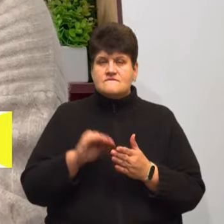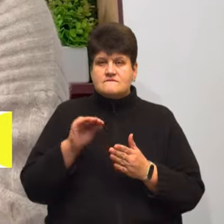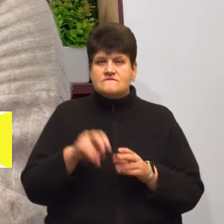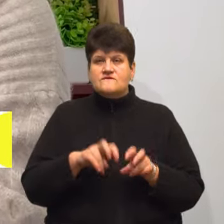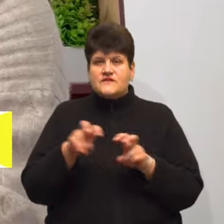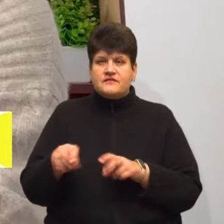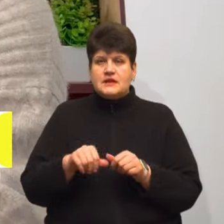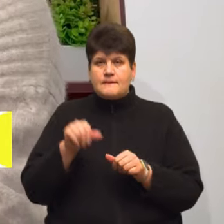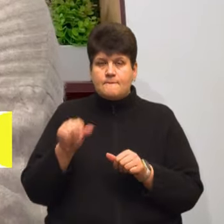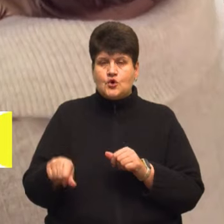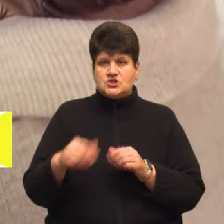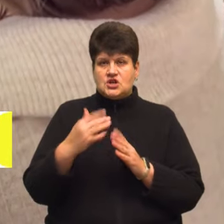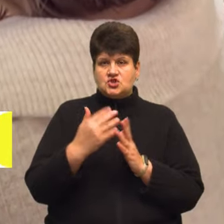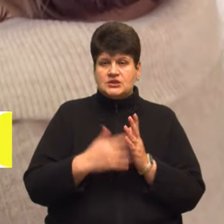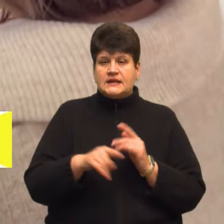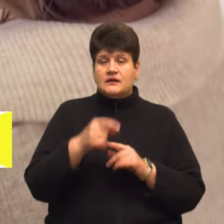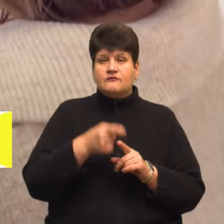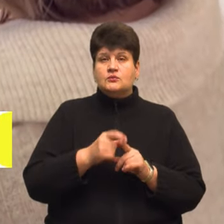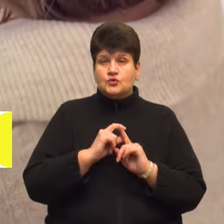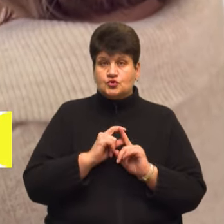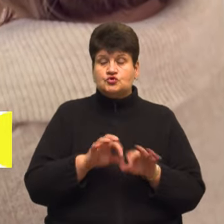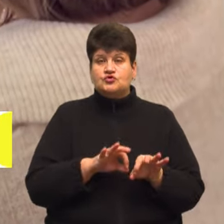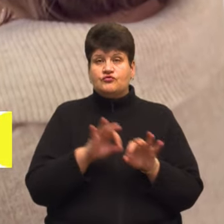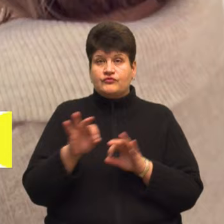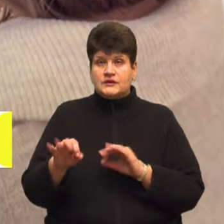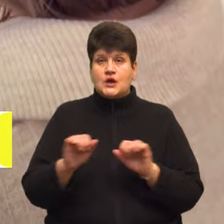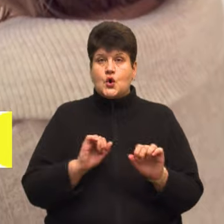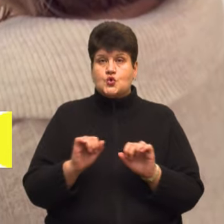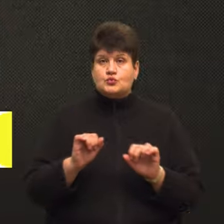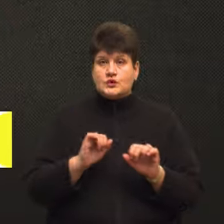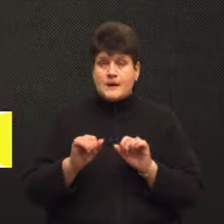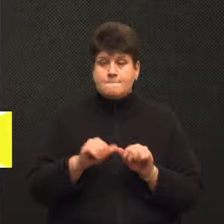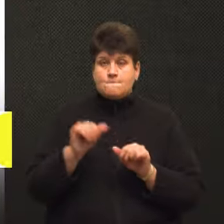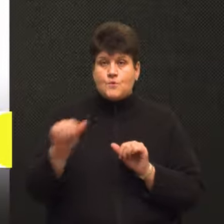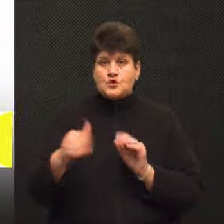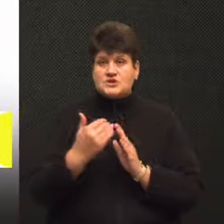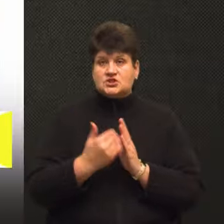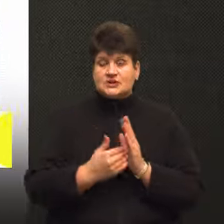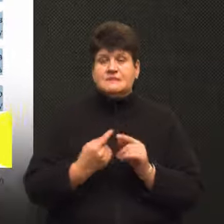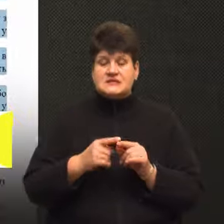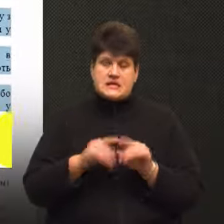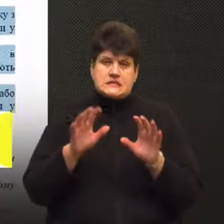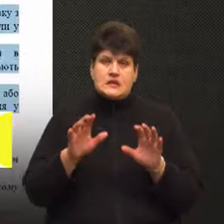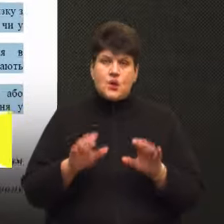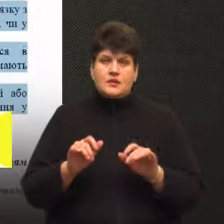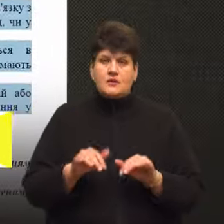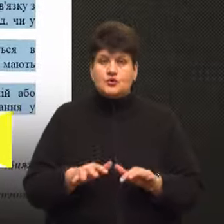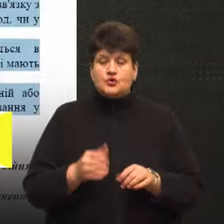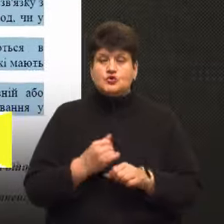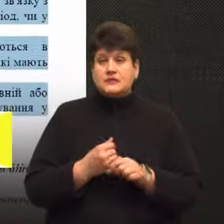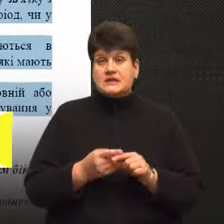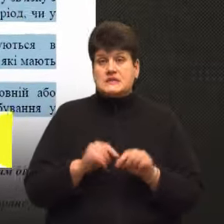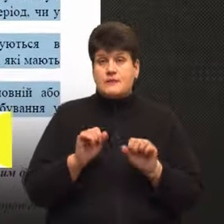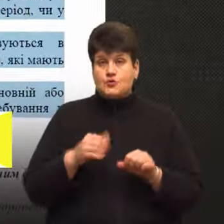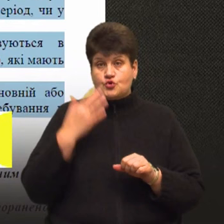у міністерствобо там відповіли що виведення у розпорядження Тобто позаштат - це законна процедура зробити це можуть коли